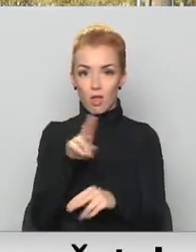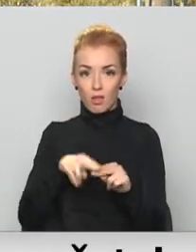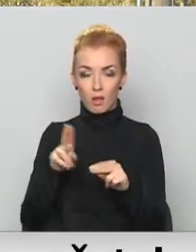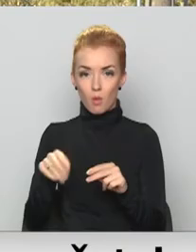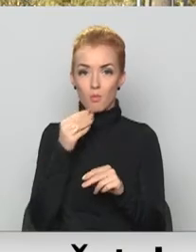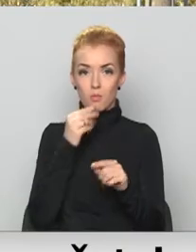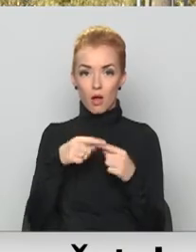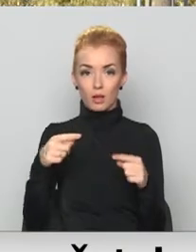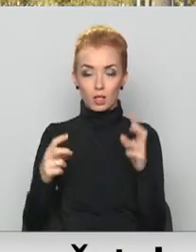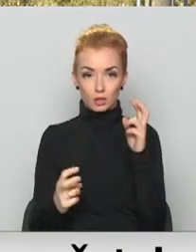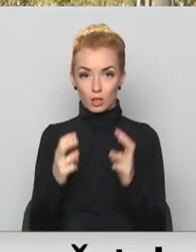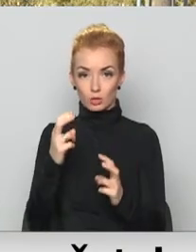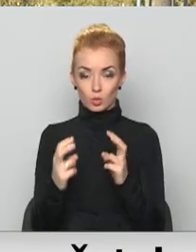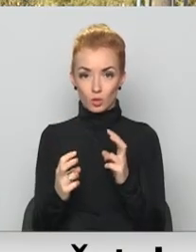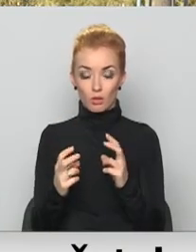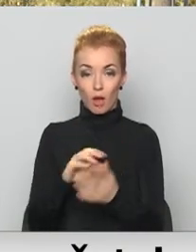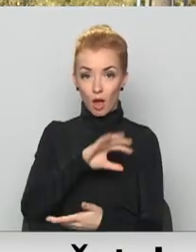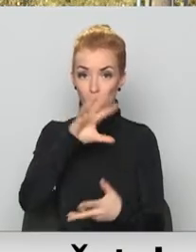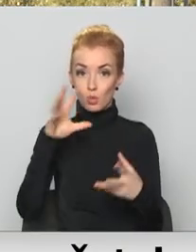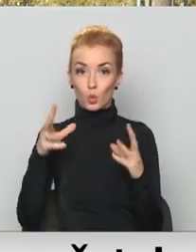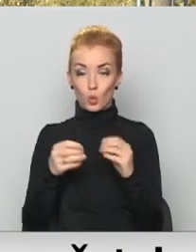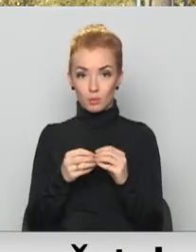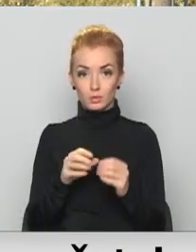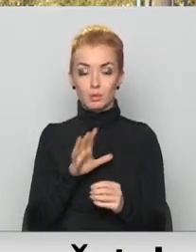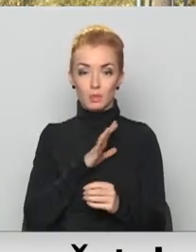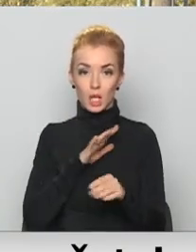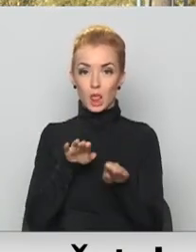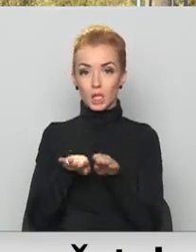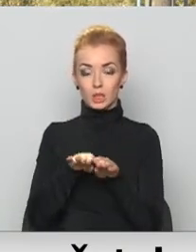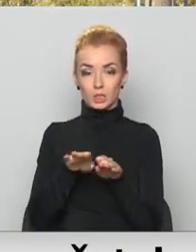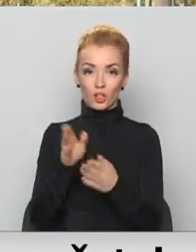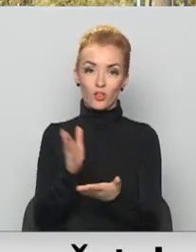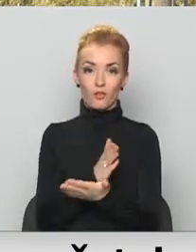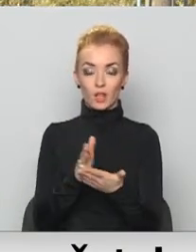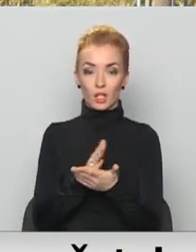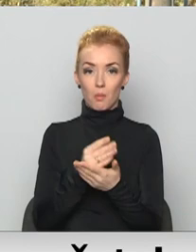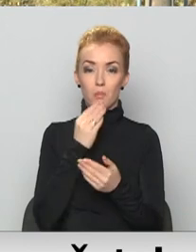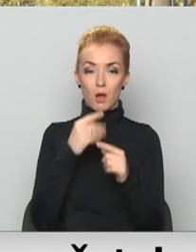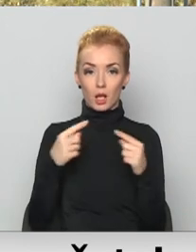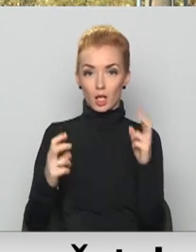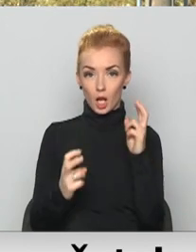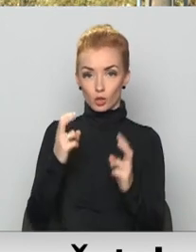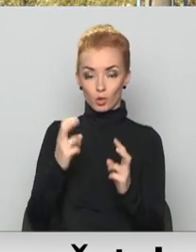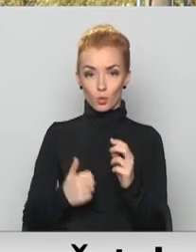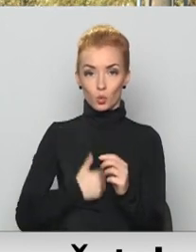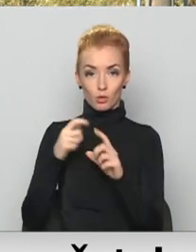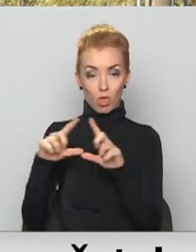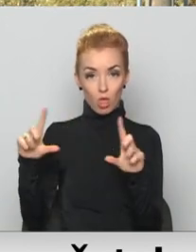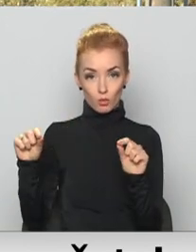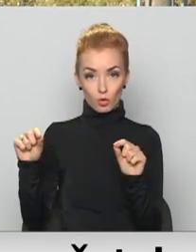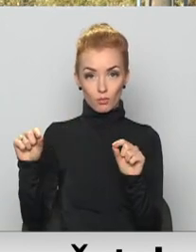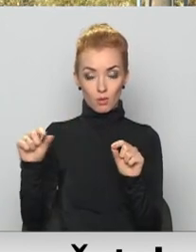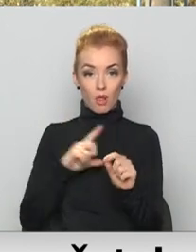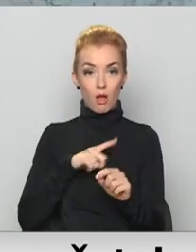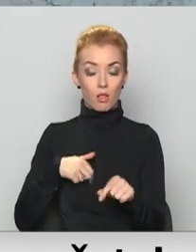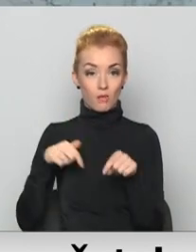pārtikas ražotni. Tās apjoma ziņā bijusi līdzvērtīga vidējam pārtikas ražošanas uzņēmumam